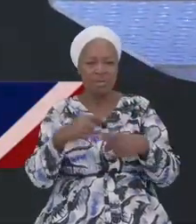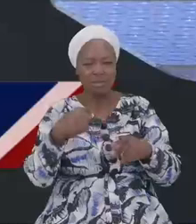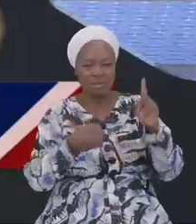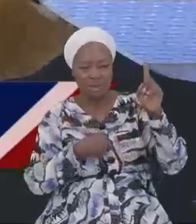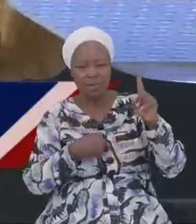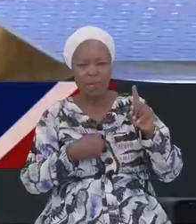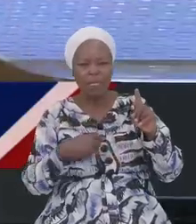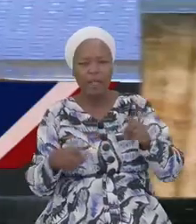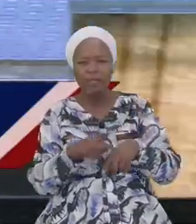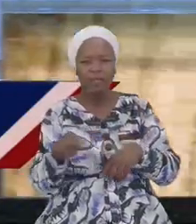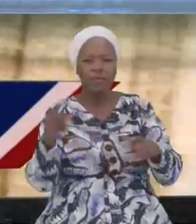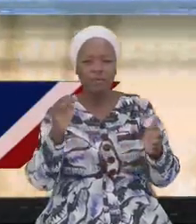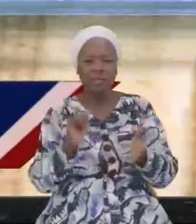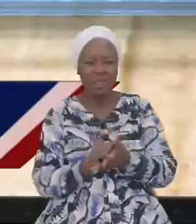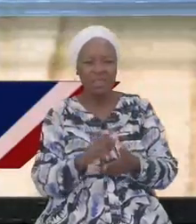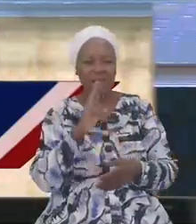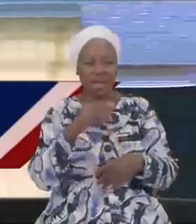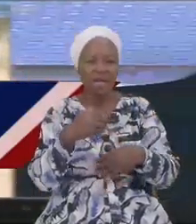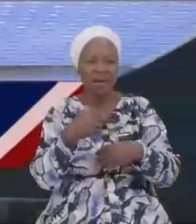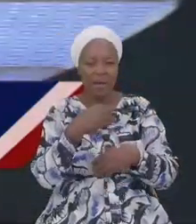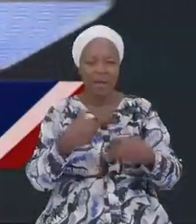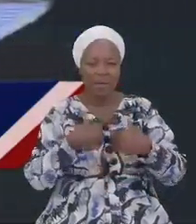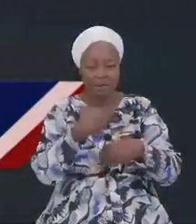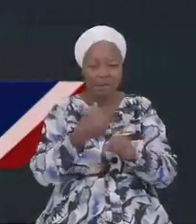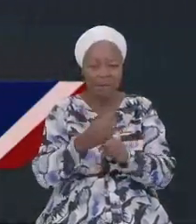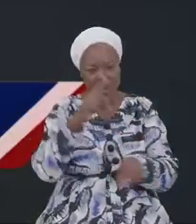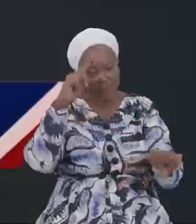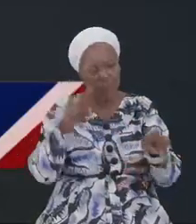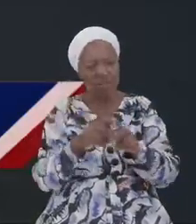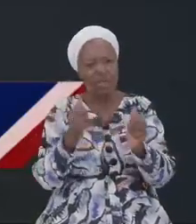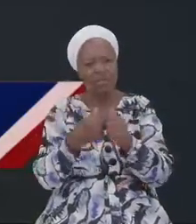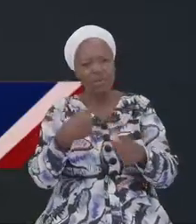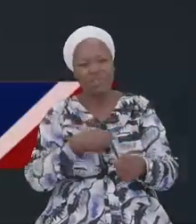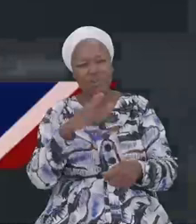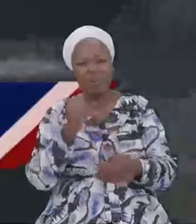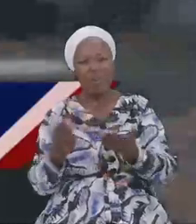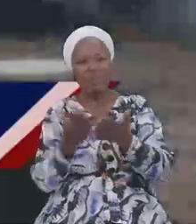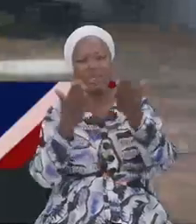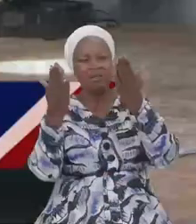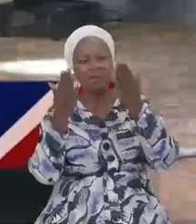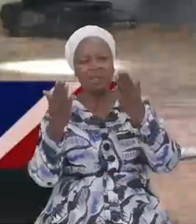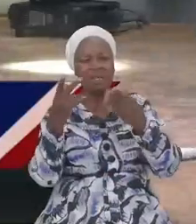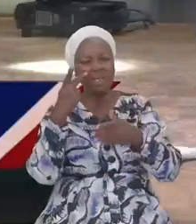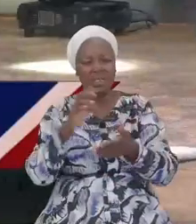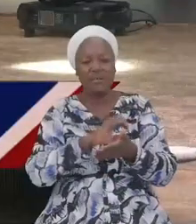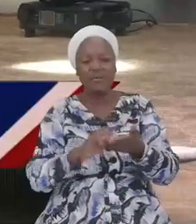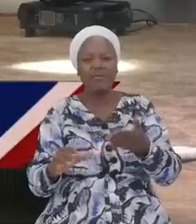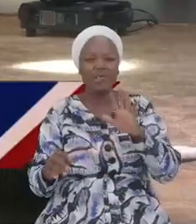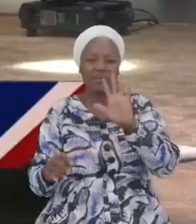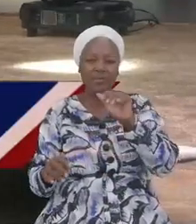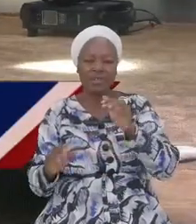fidèles, ceux qui ont fait alliance avec moi par le sacrifice.